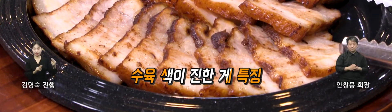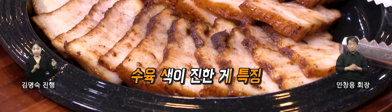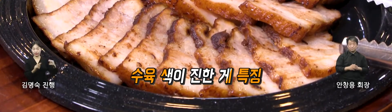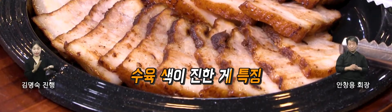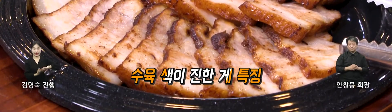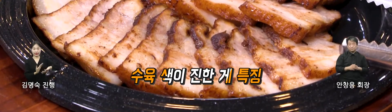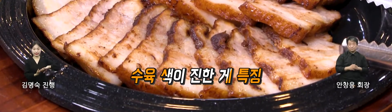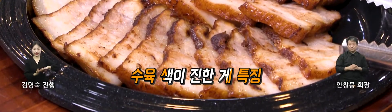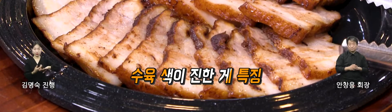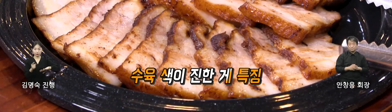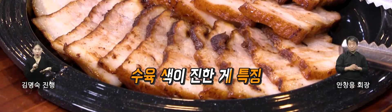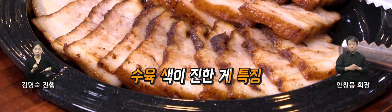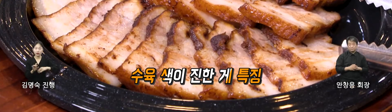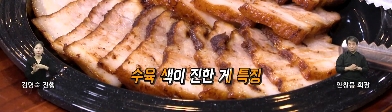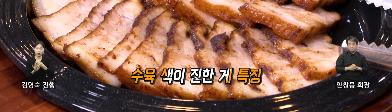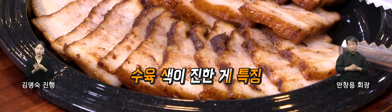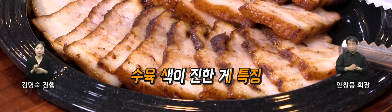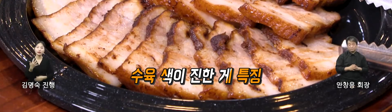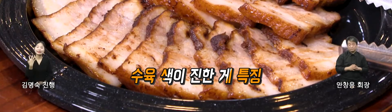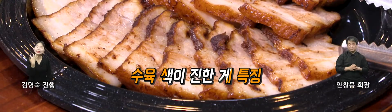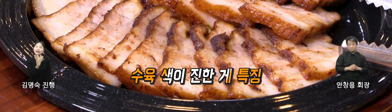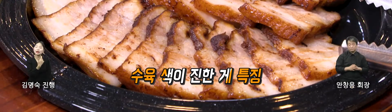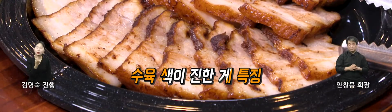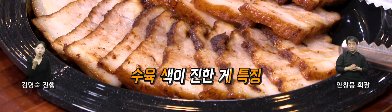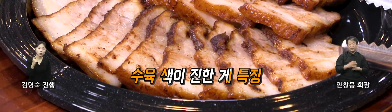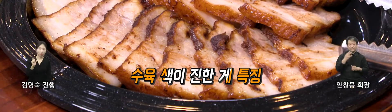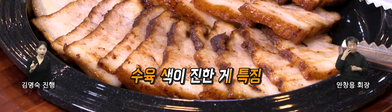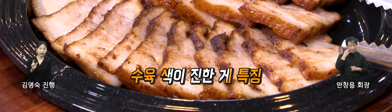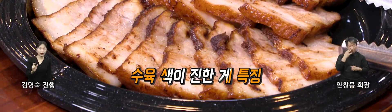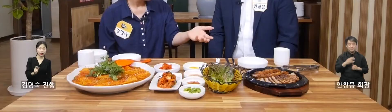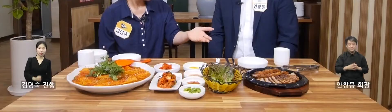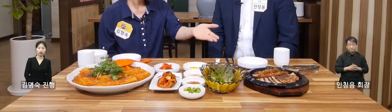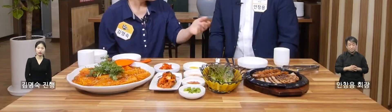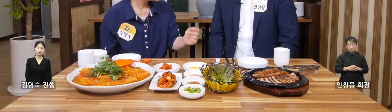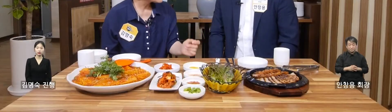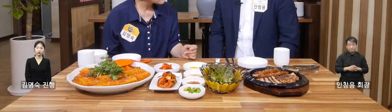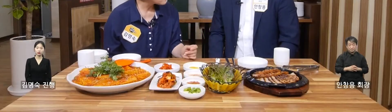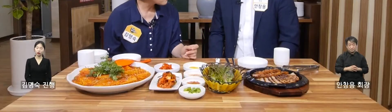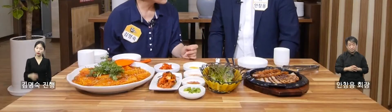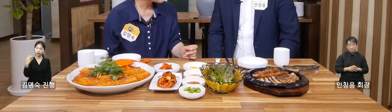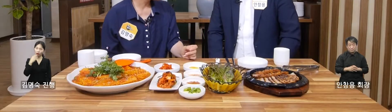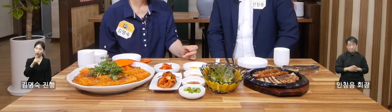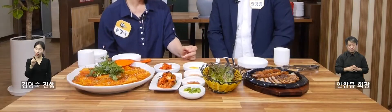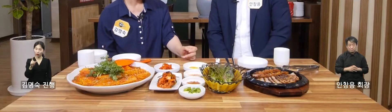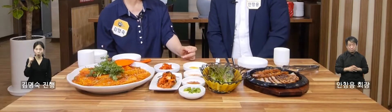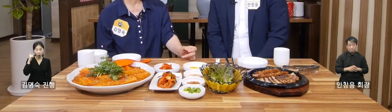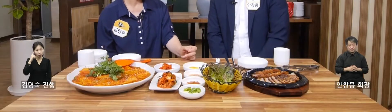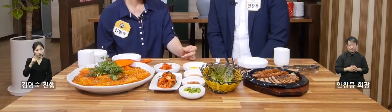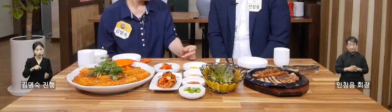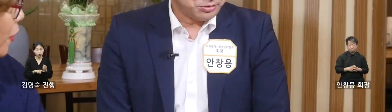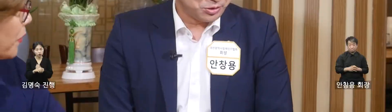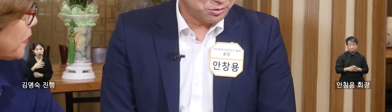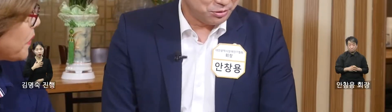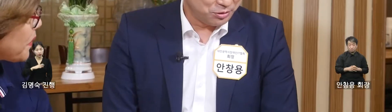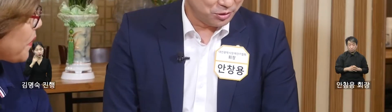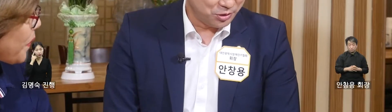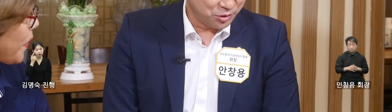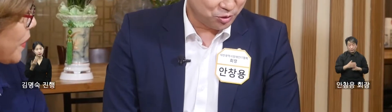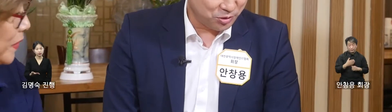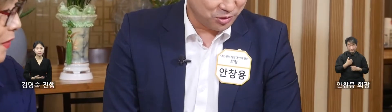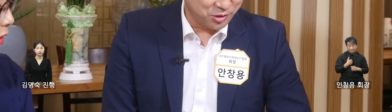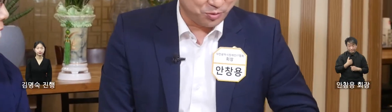조금 색깔이 좀 진하네요. 네. 네. 색깔이 왜 진한지 혹시 아시나요?